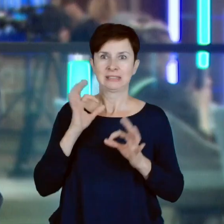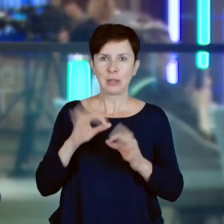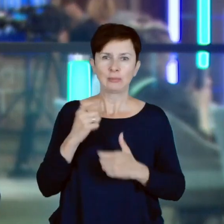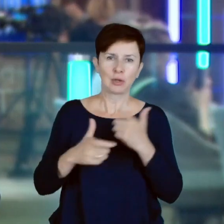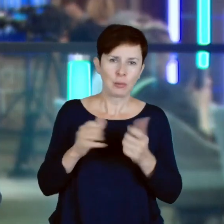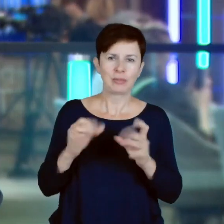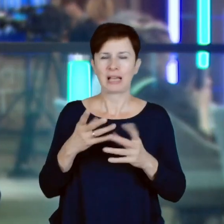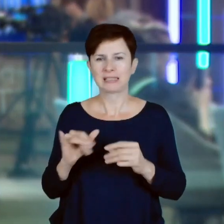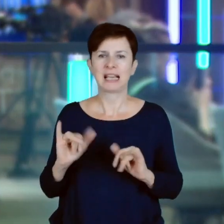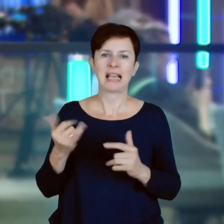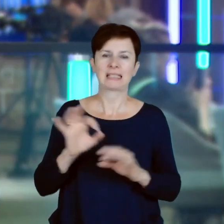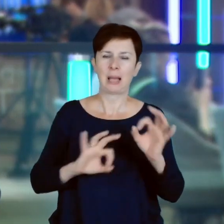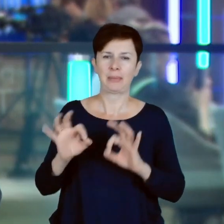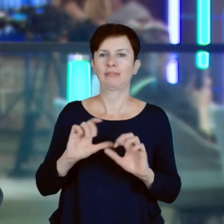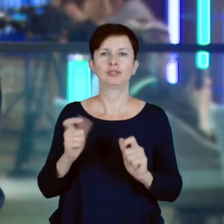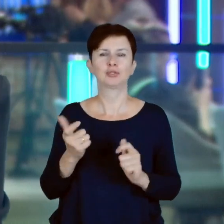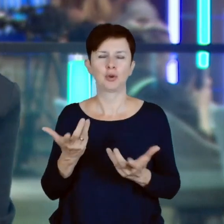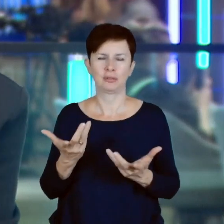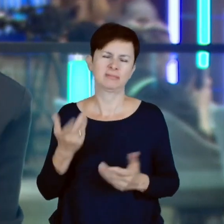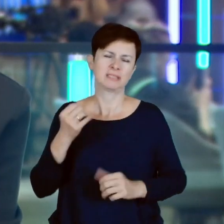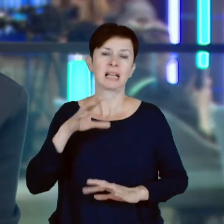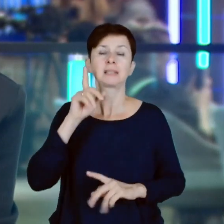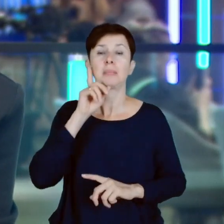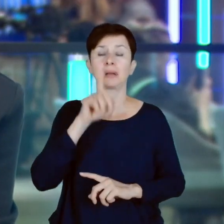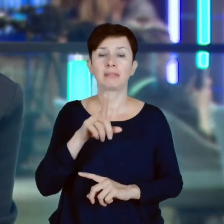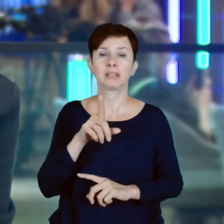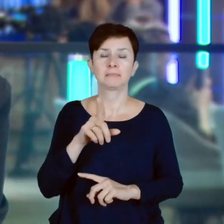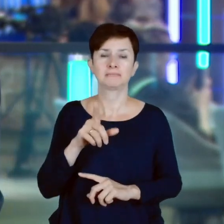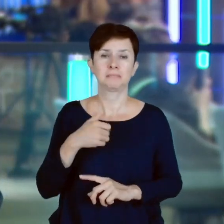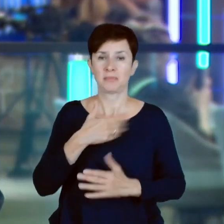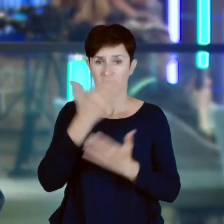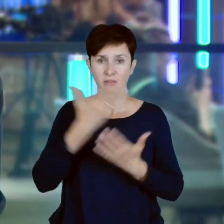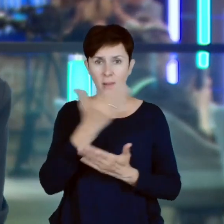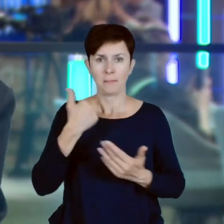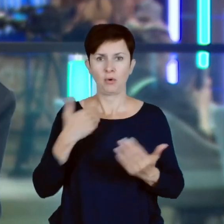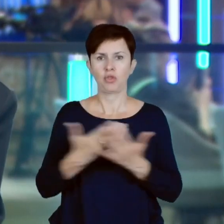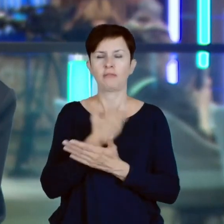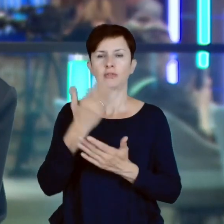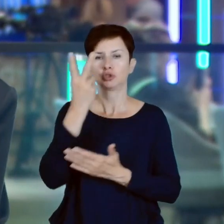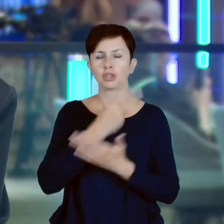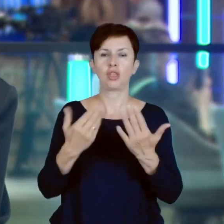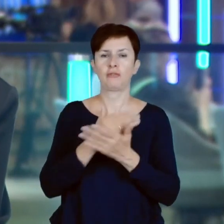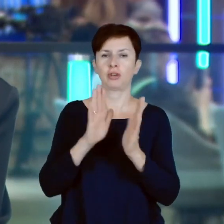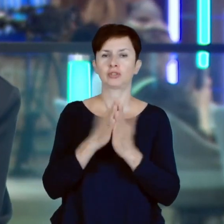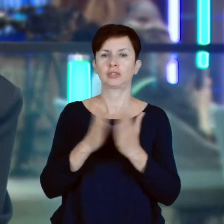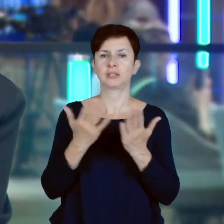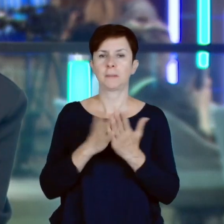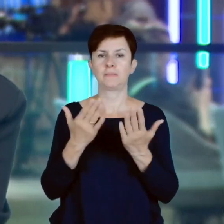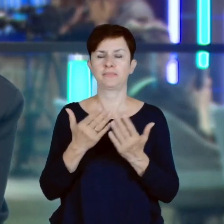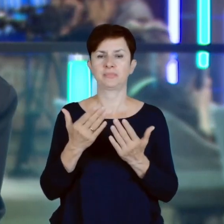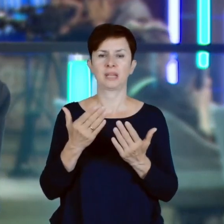Dokładnie, co poszło nie tak. I tak naprawdę to nie wiem, czy czytaliście nową książkę, tą Generation, Anxious Generation,